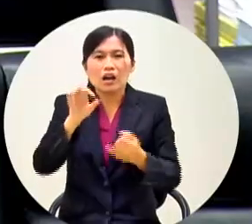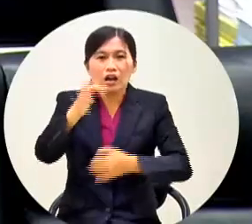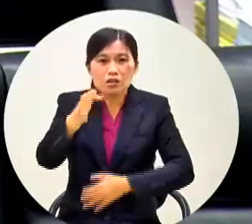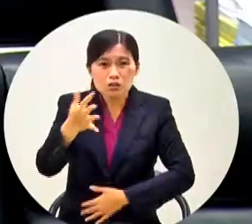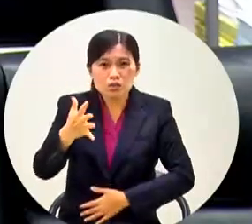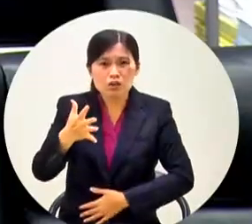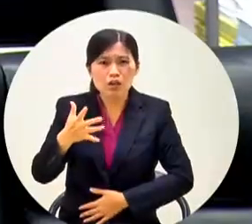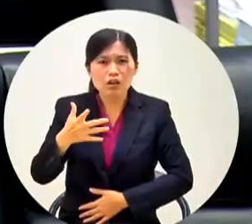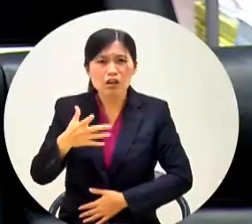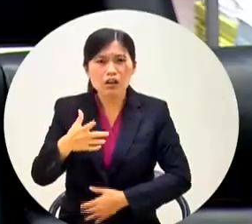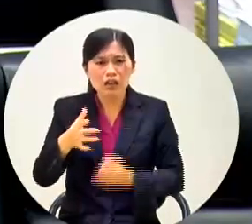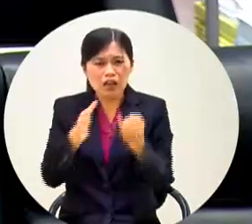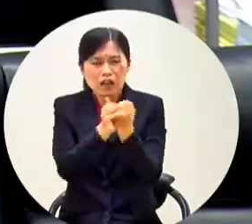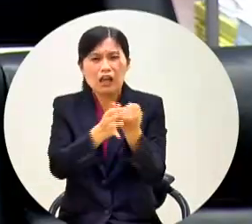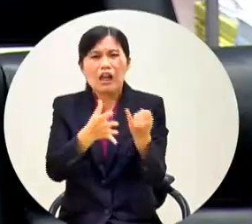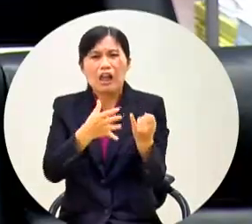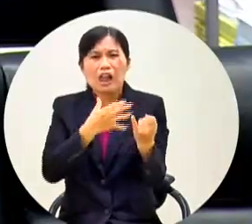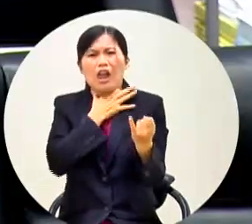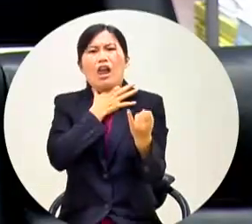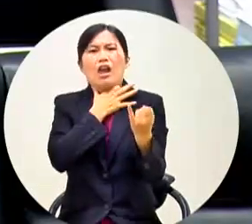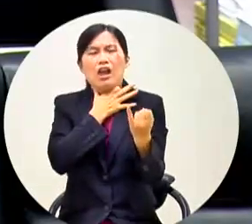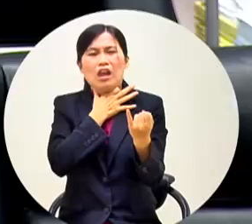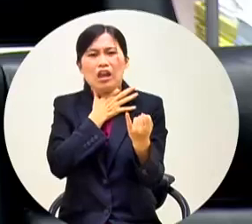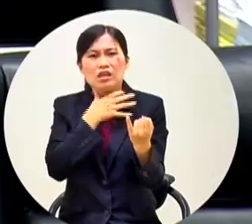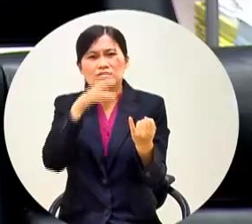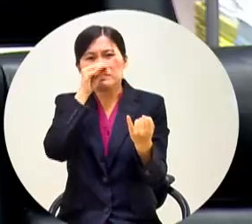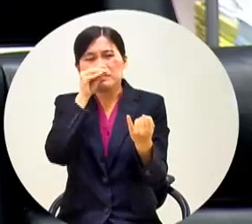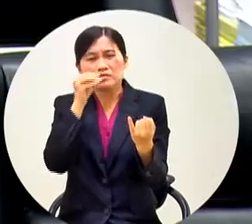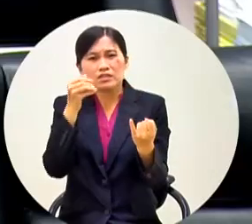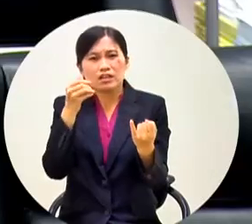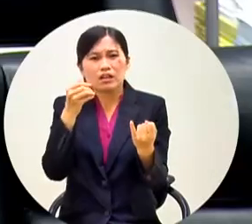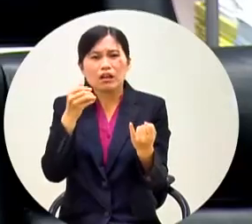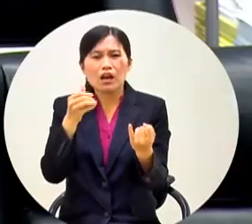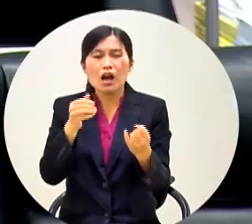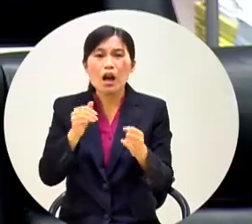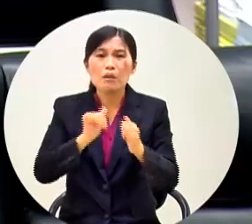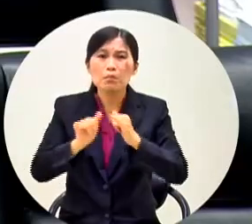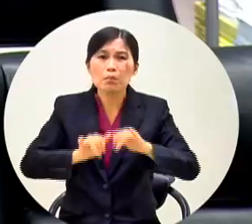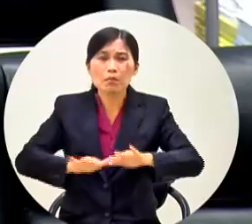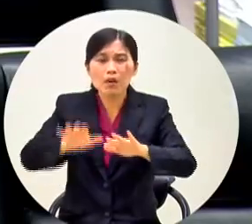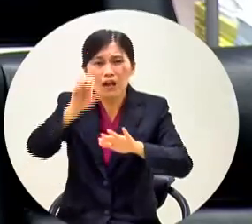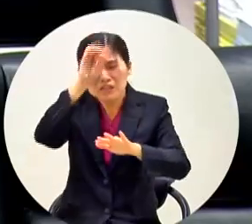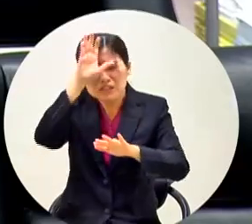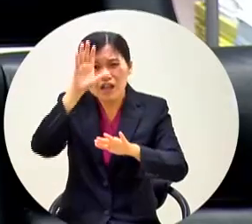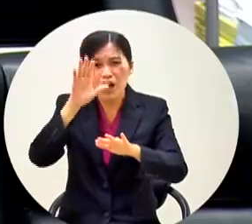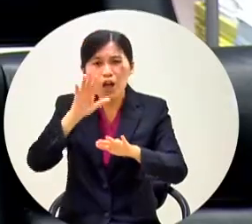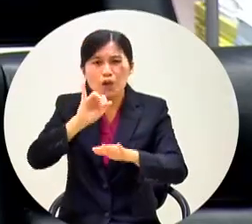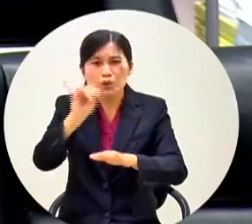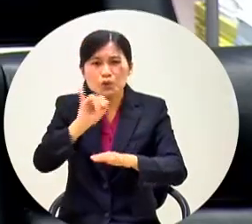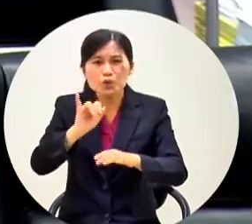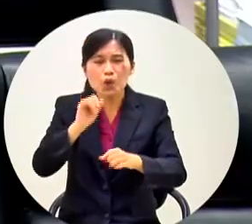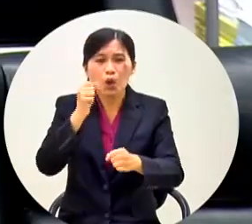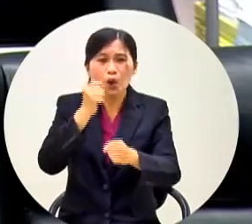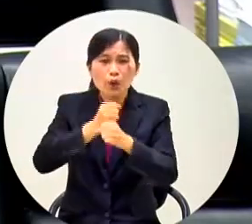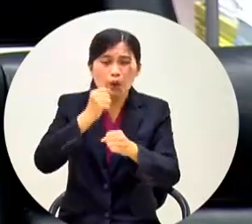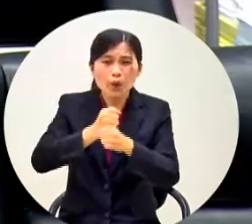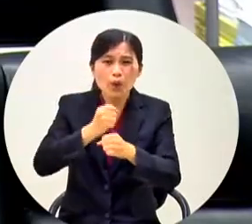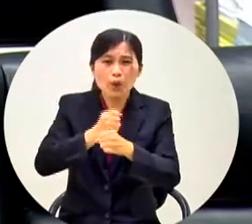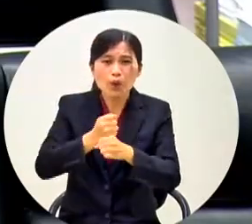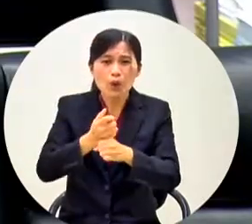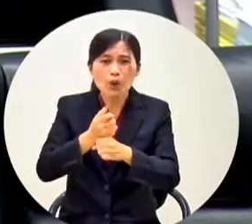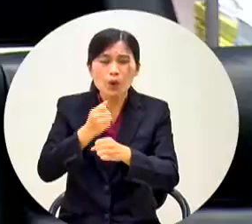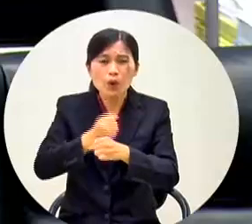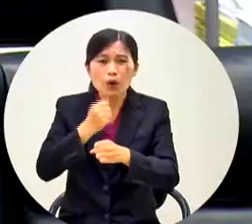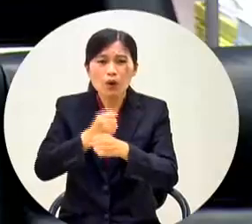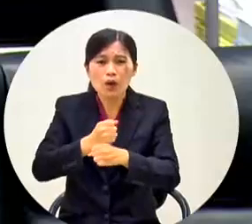呼吸？你把民进党的女性议员行使民主的价值的这个行为把它当成什么？把她扣